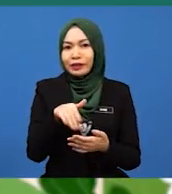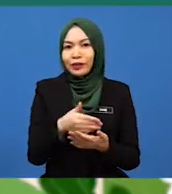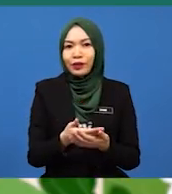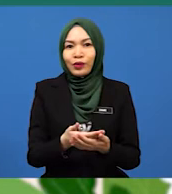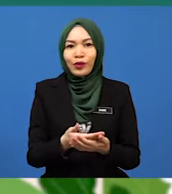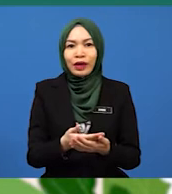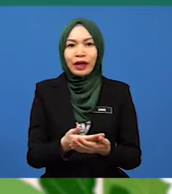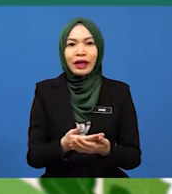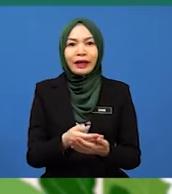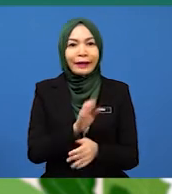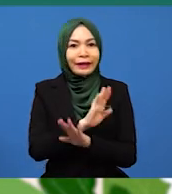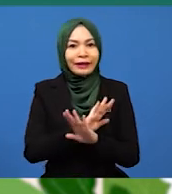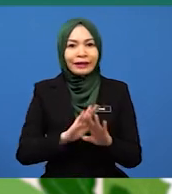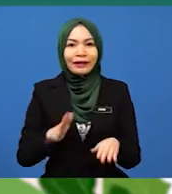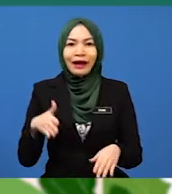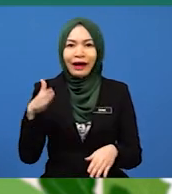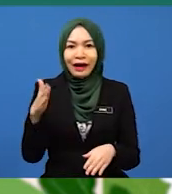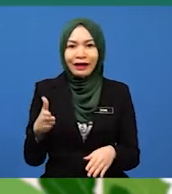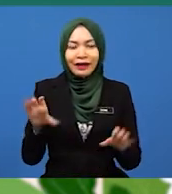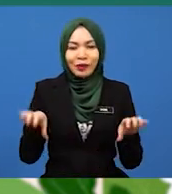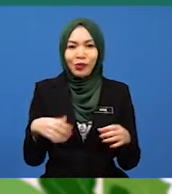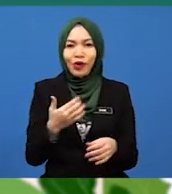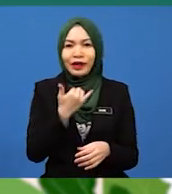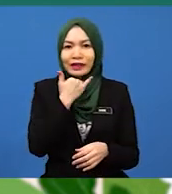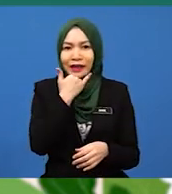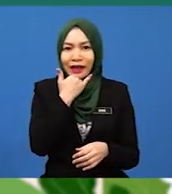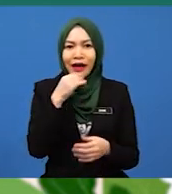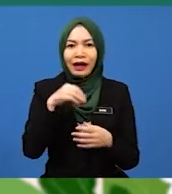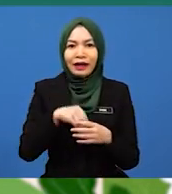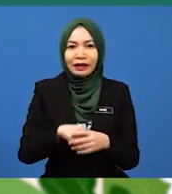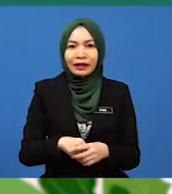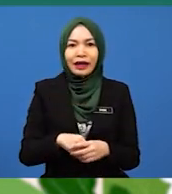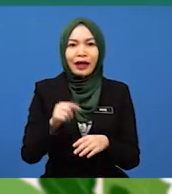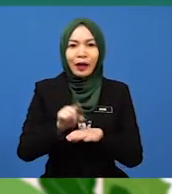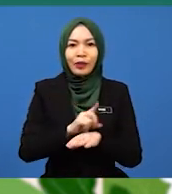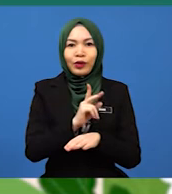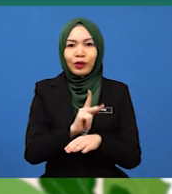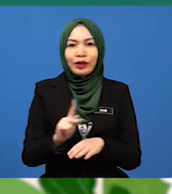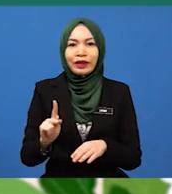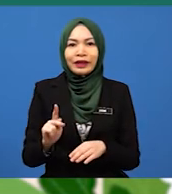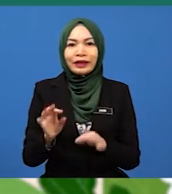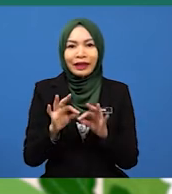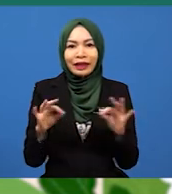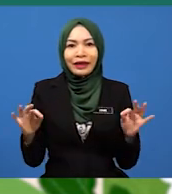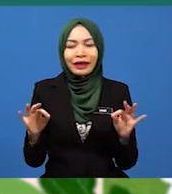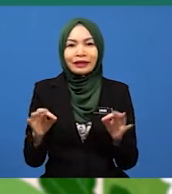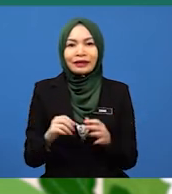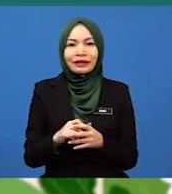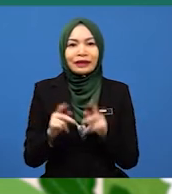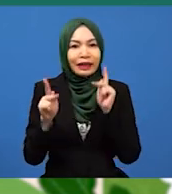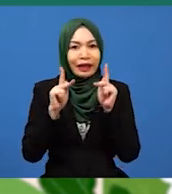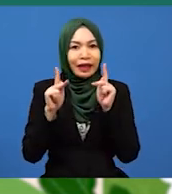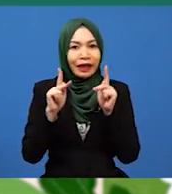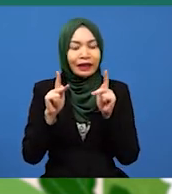Semoga murid-murid tidak melakukan kesilapan dalam menggunakan kata seru semasa